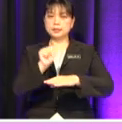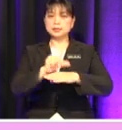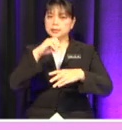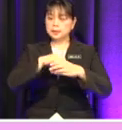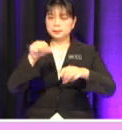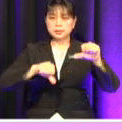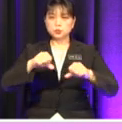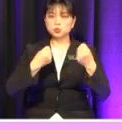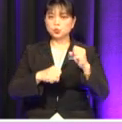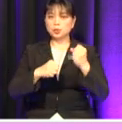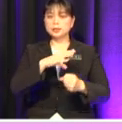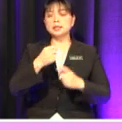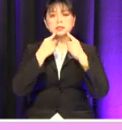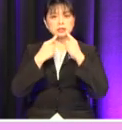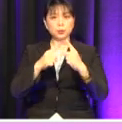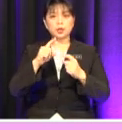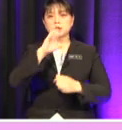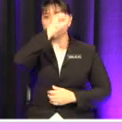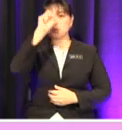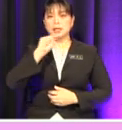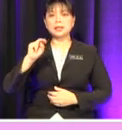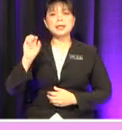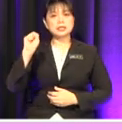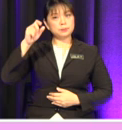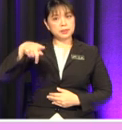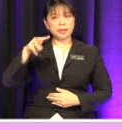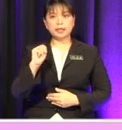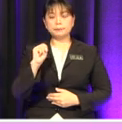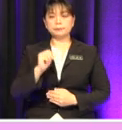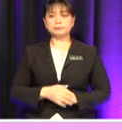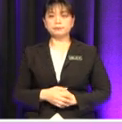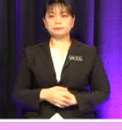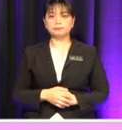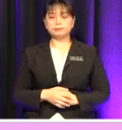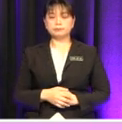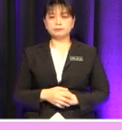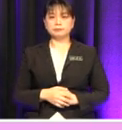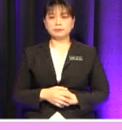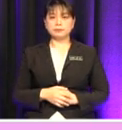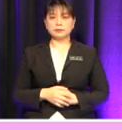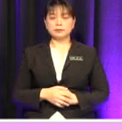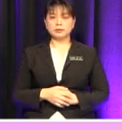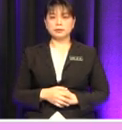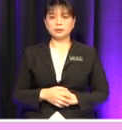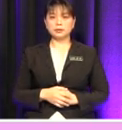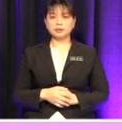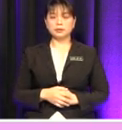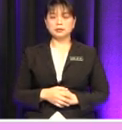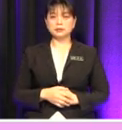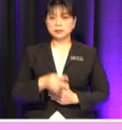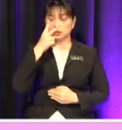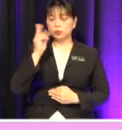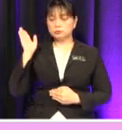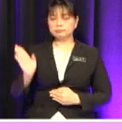menjawab soal dan SPM Oke pengenalan saya sukan dasar suka negara